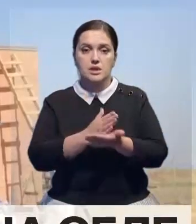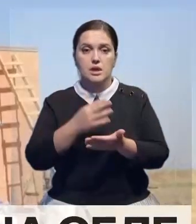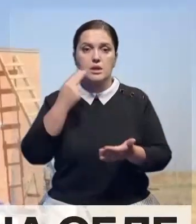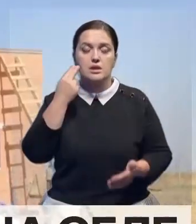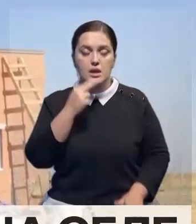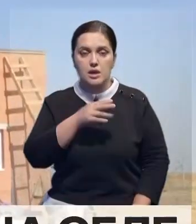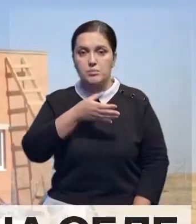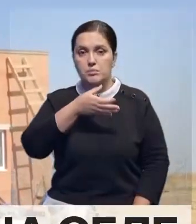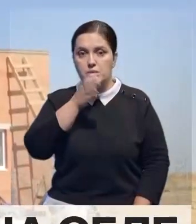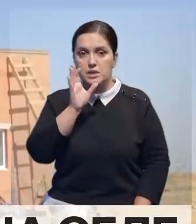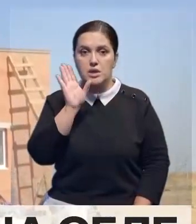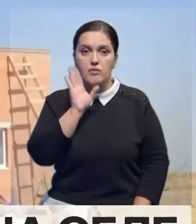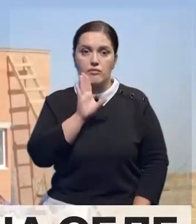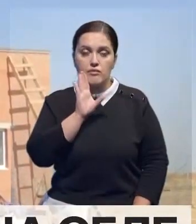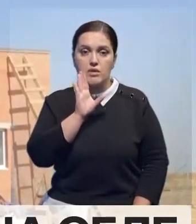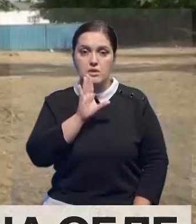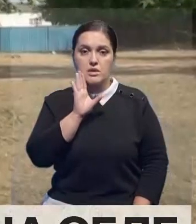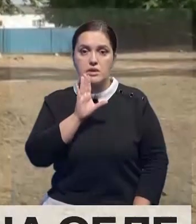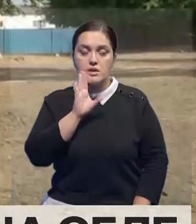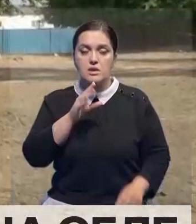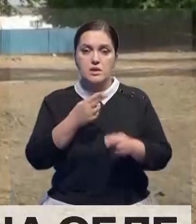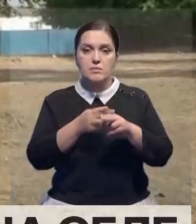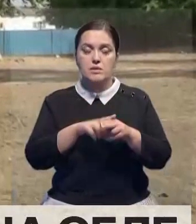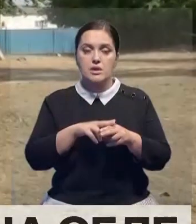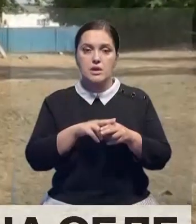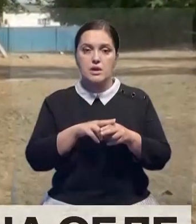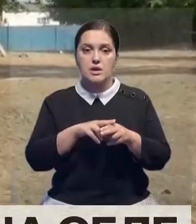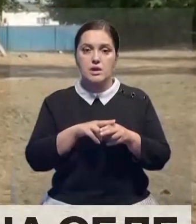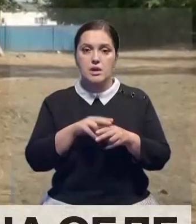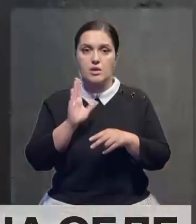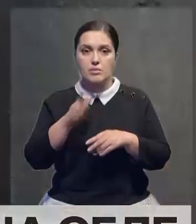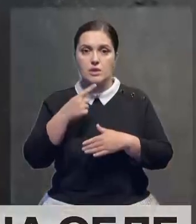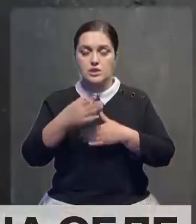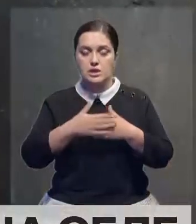качественная питьевая вода. Доступ к ней в оставшихся селах обещают обеспечить в